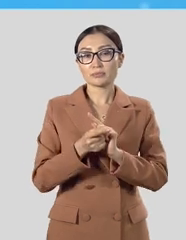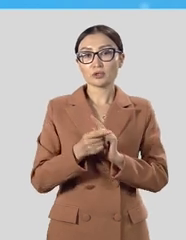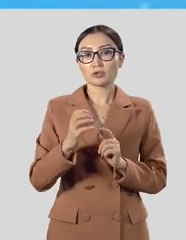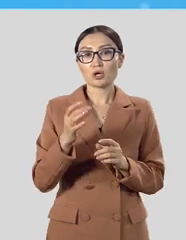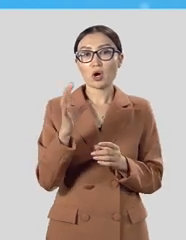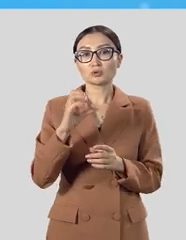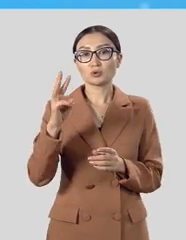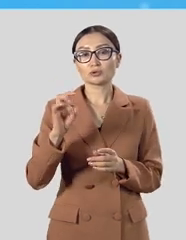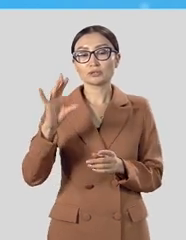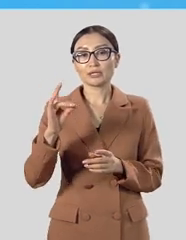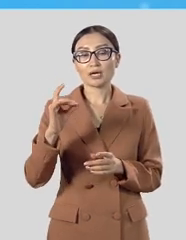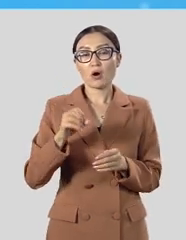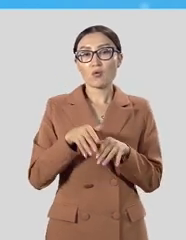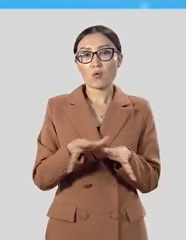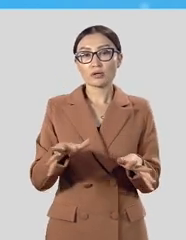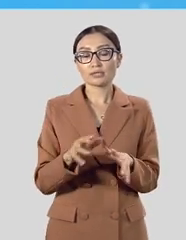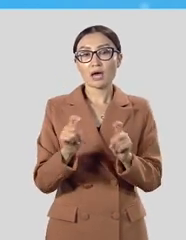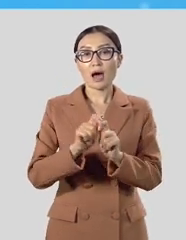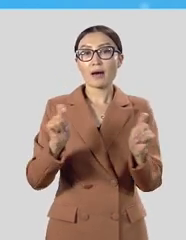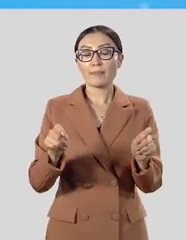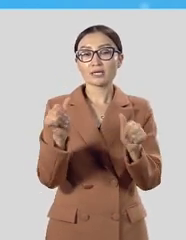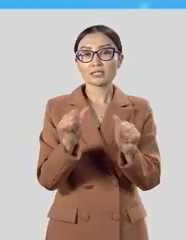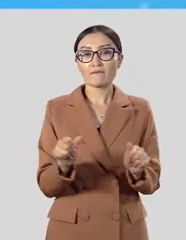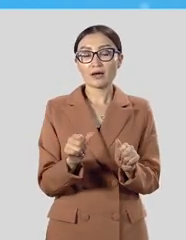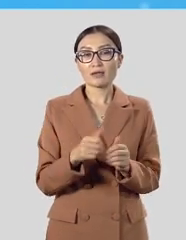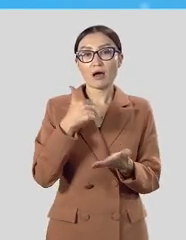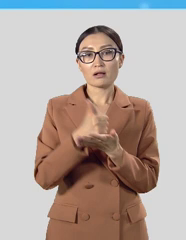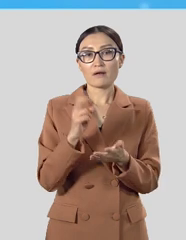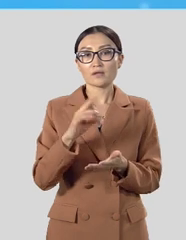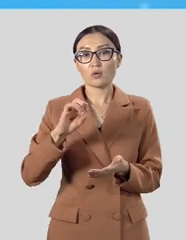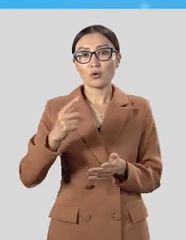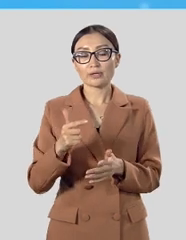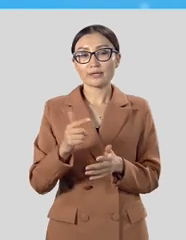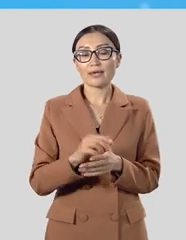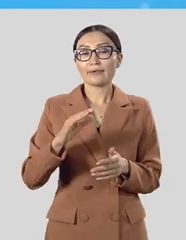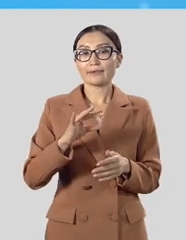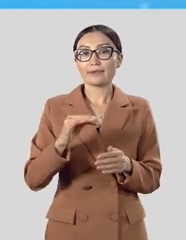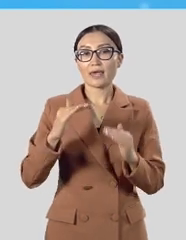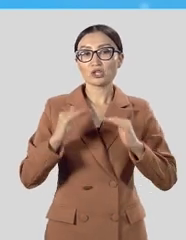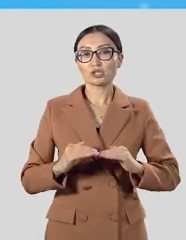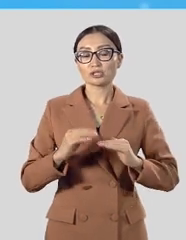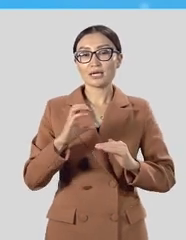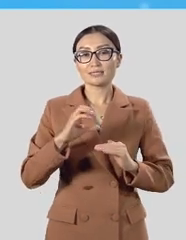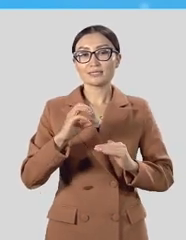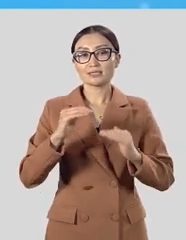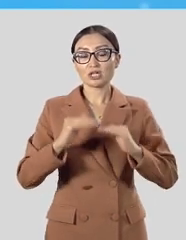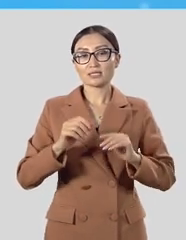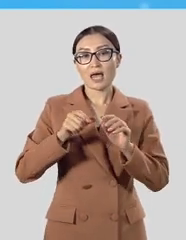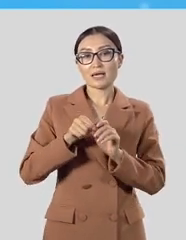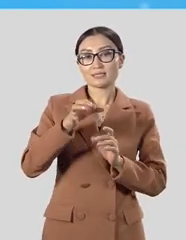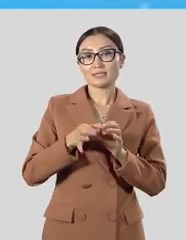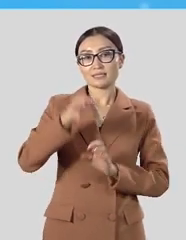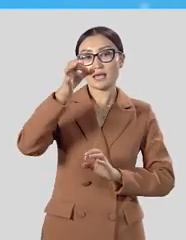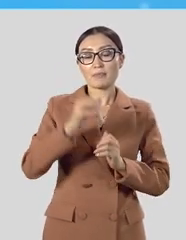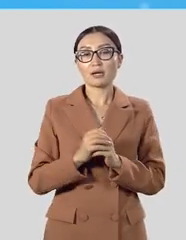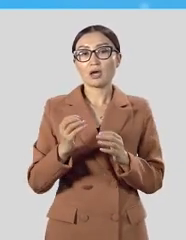сочный корень. В образовании корнеплода участвует главный корень и нижняя часть стебля. Большинство корнеплодных